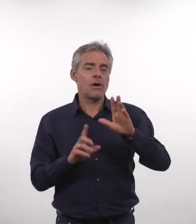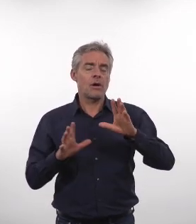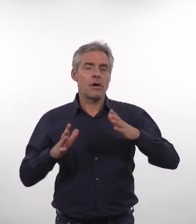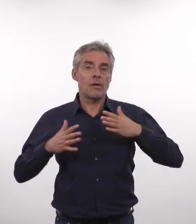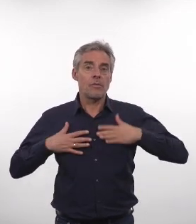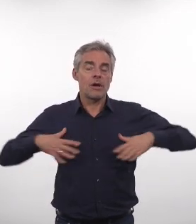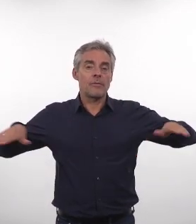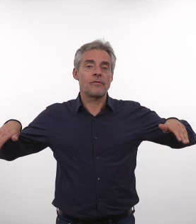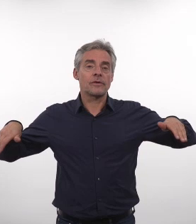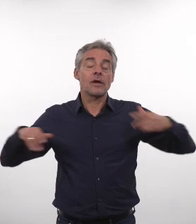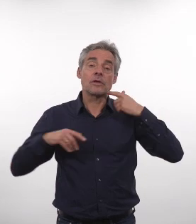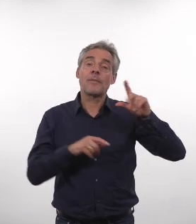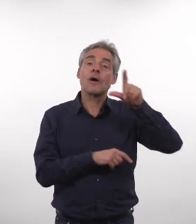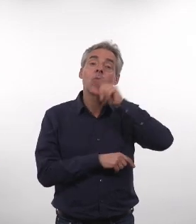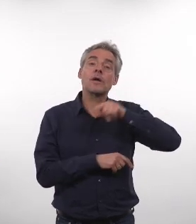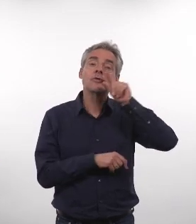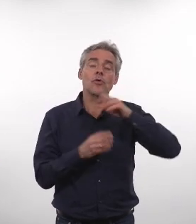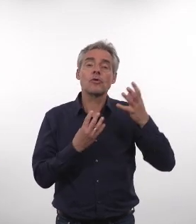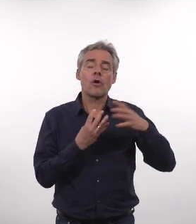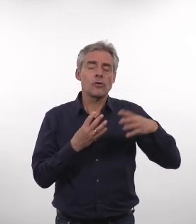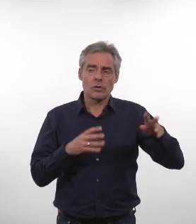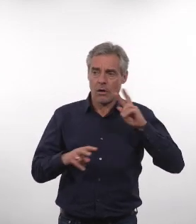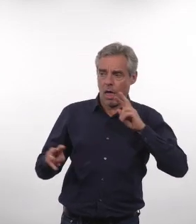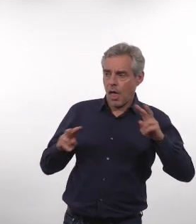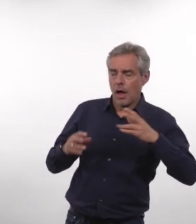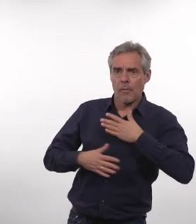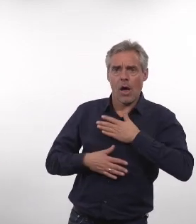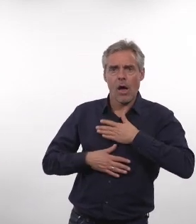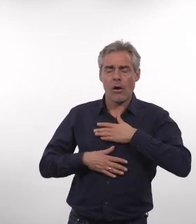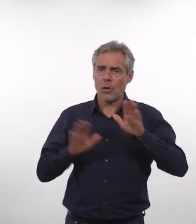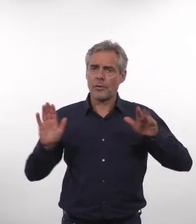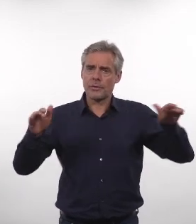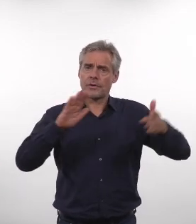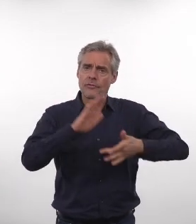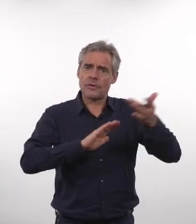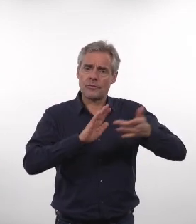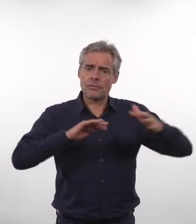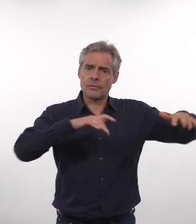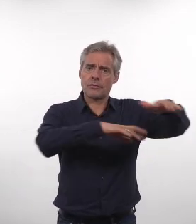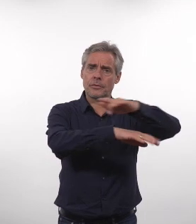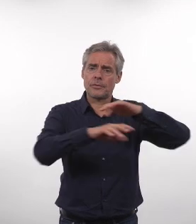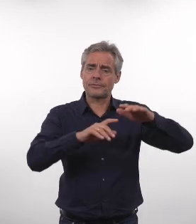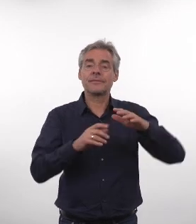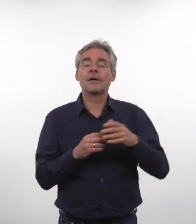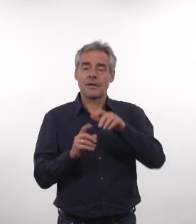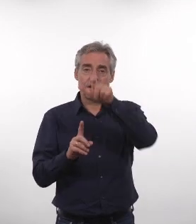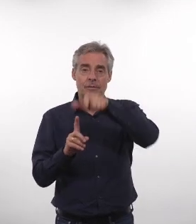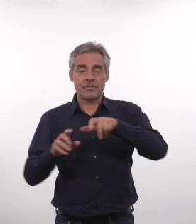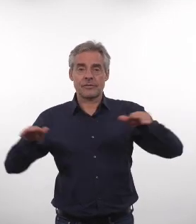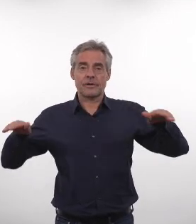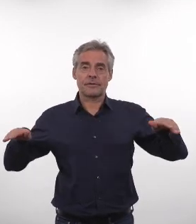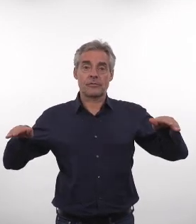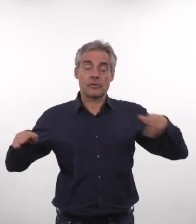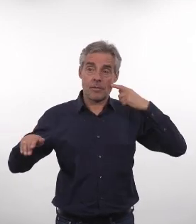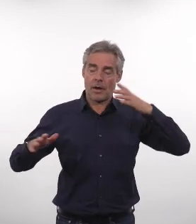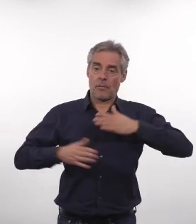début, les oiseaux qui sont dans le champ, ils sont présents dans le champ. On va mettre l'épouvantail qui va initialement